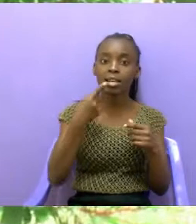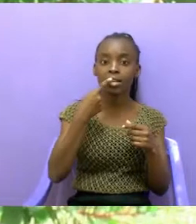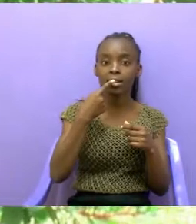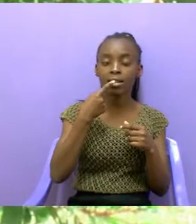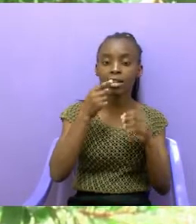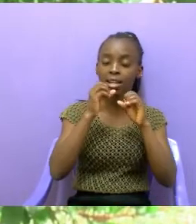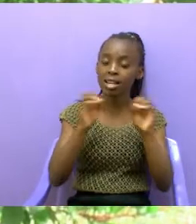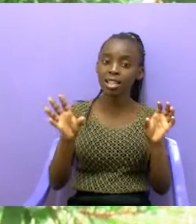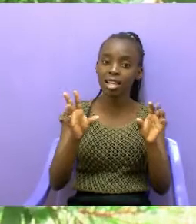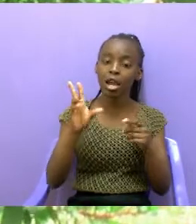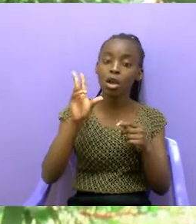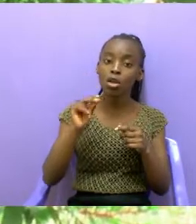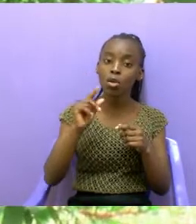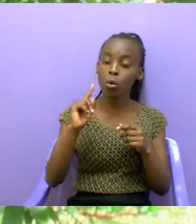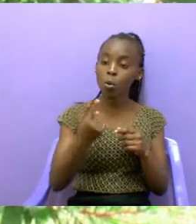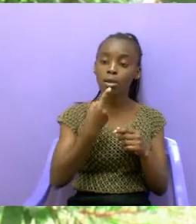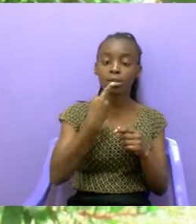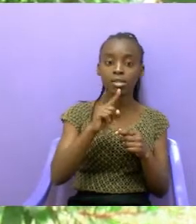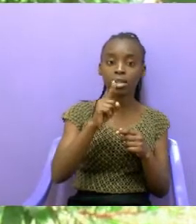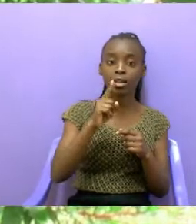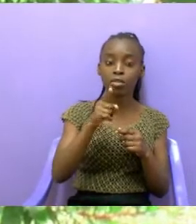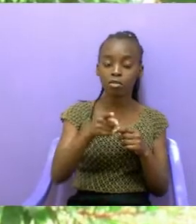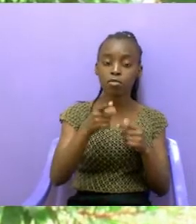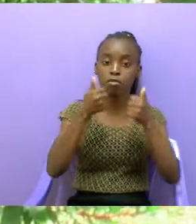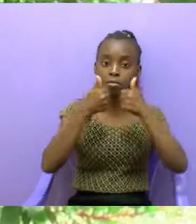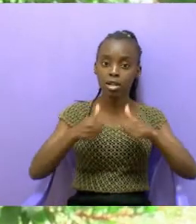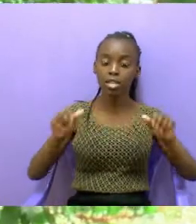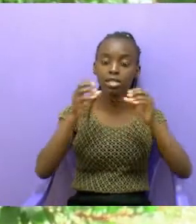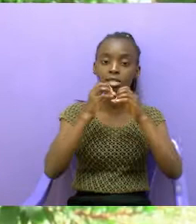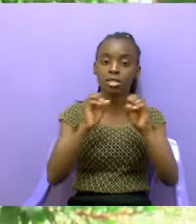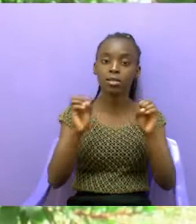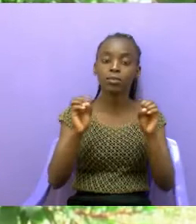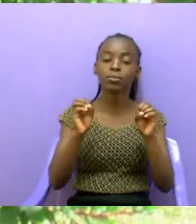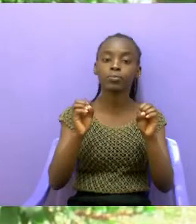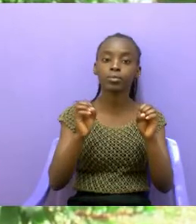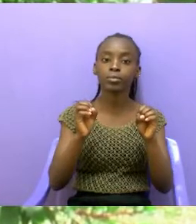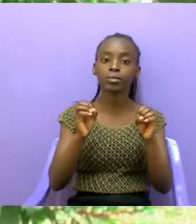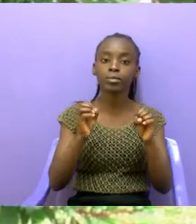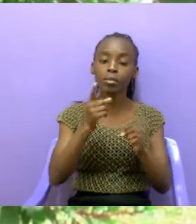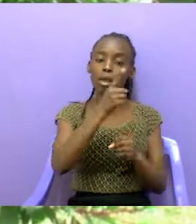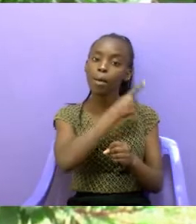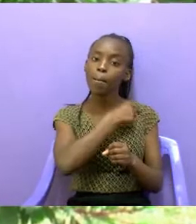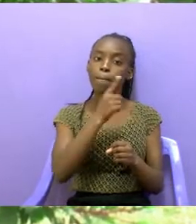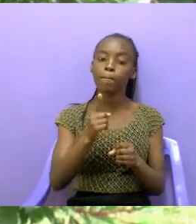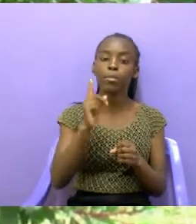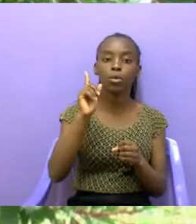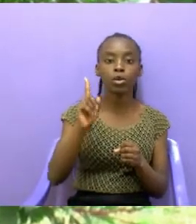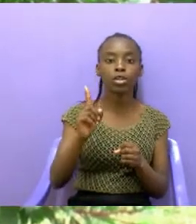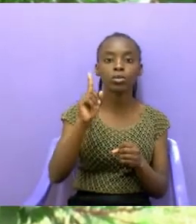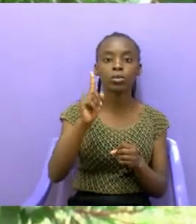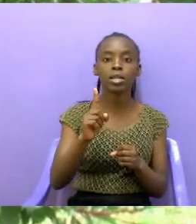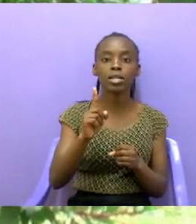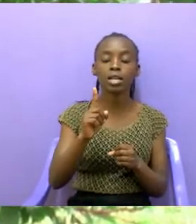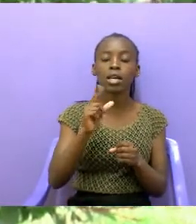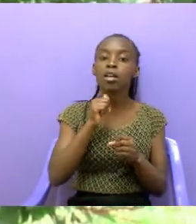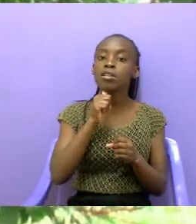hajabarikiwa. Haleluya. Haleluya. Mtu wa Mungu, nimesema jambo la kwanza, usimwache Mungu kwa sababu ya